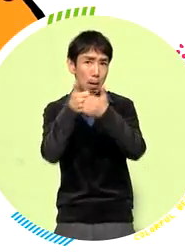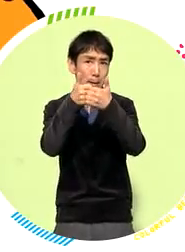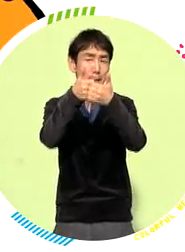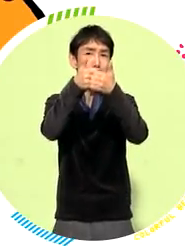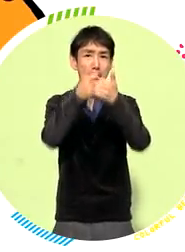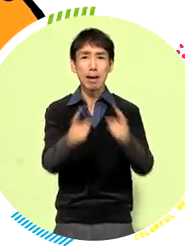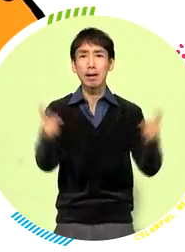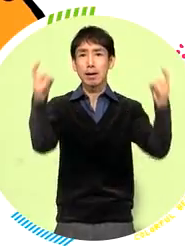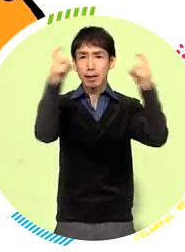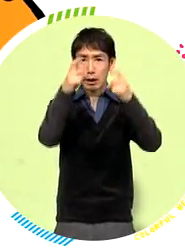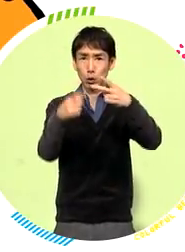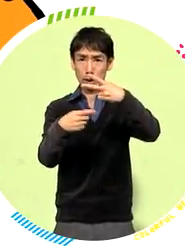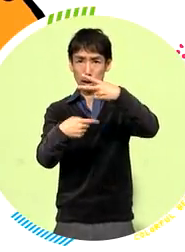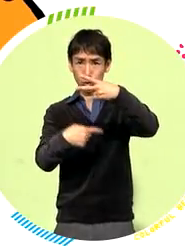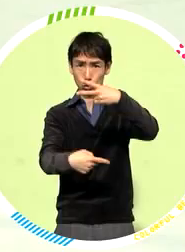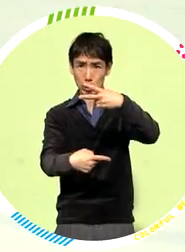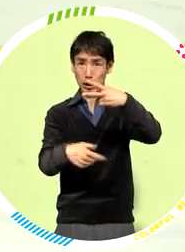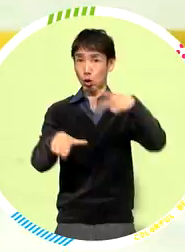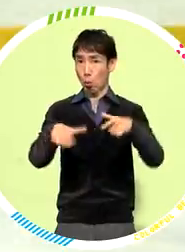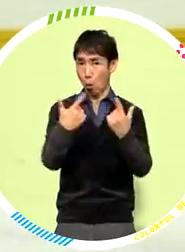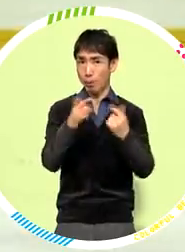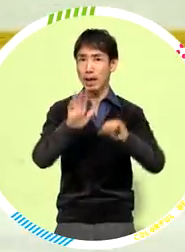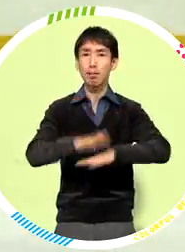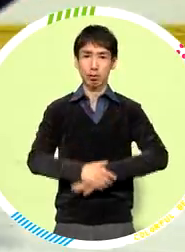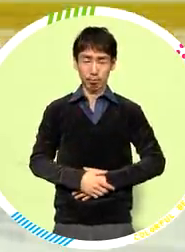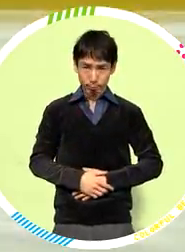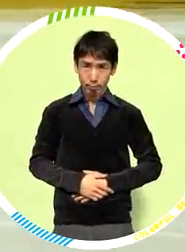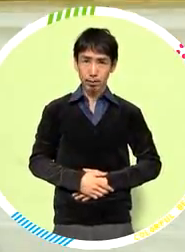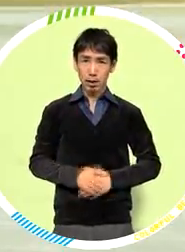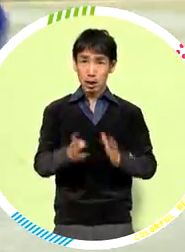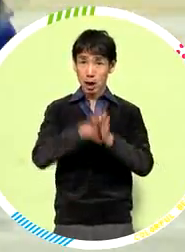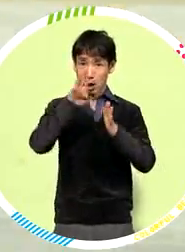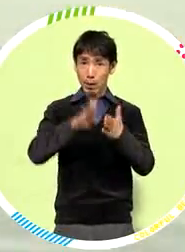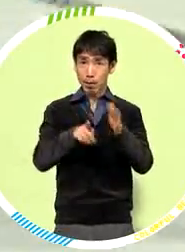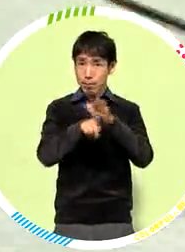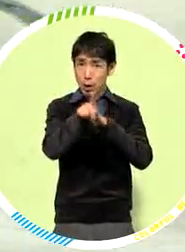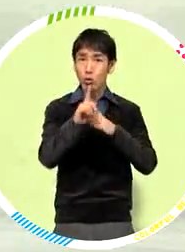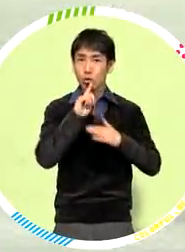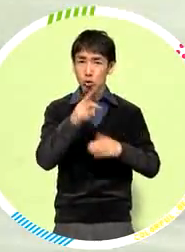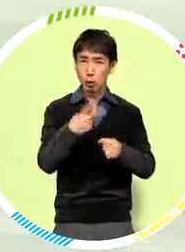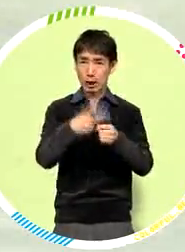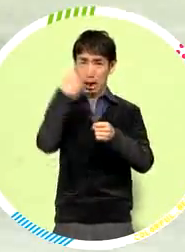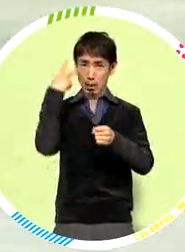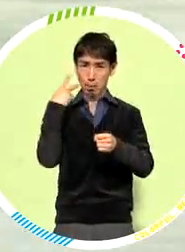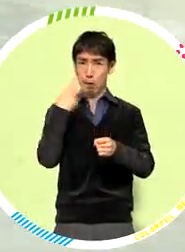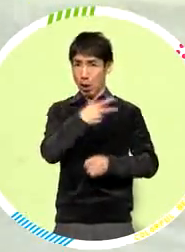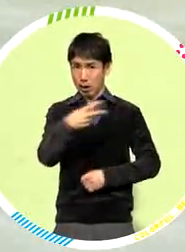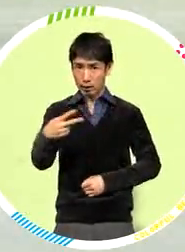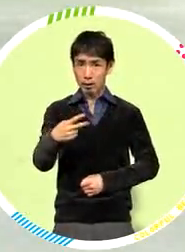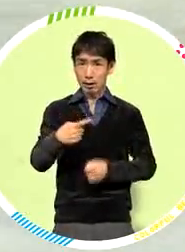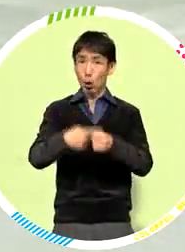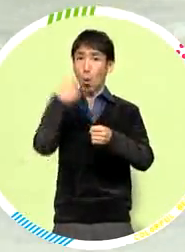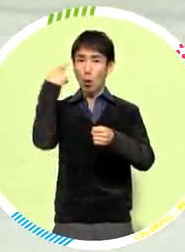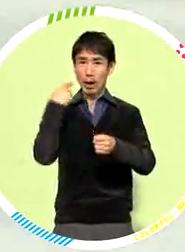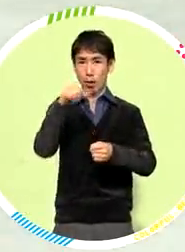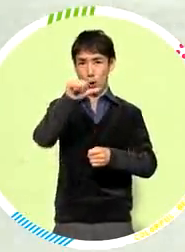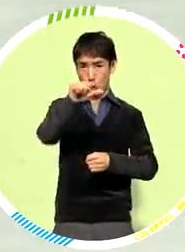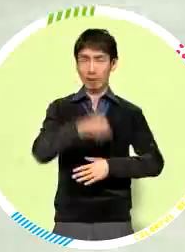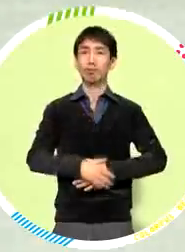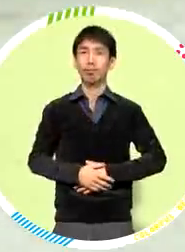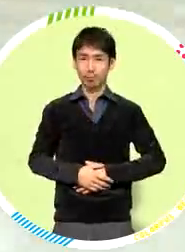れば決勝は2月1日木曜日です。神奈川県代表はね、前々回準優勝で前回5位なんです